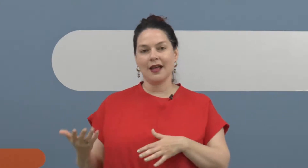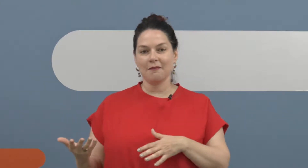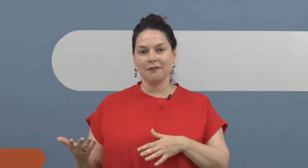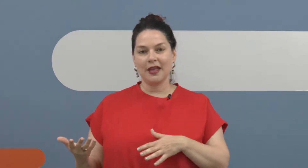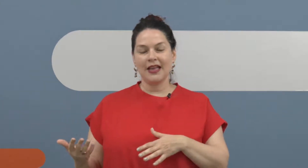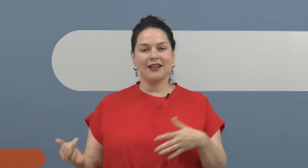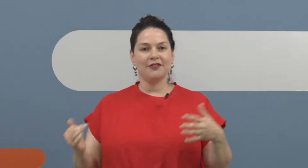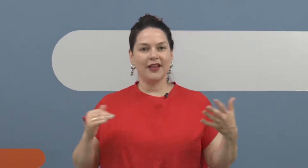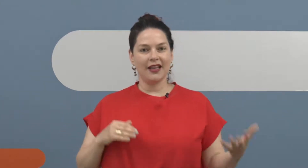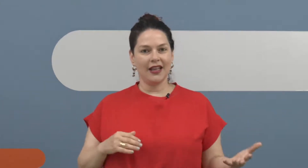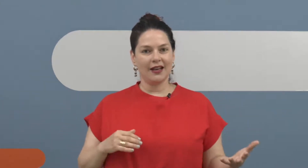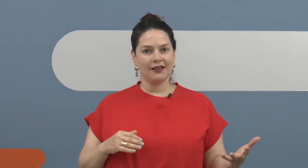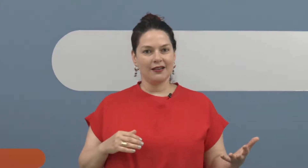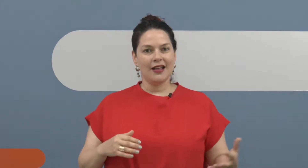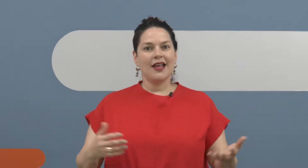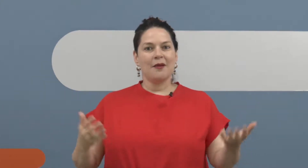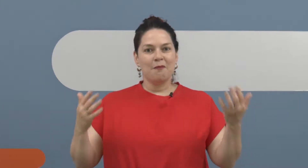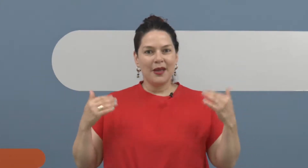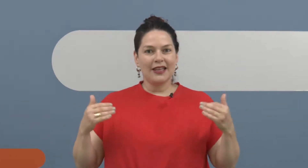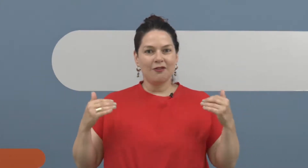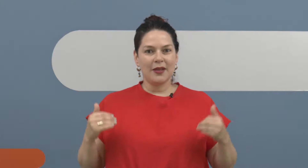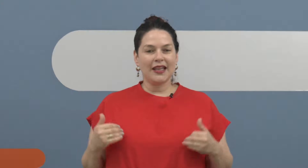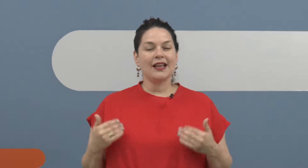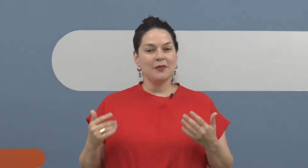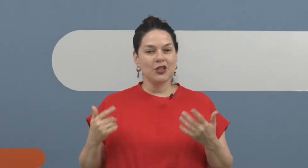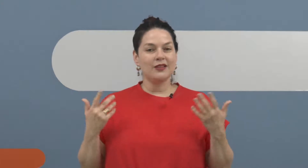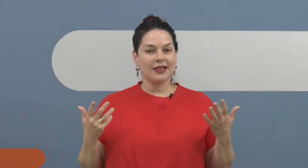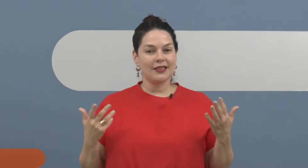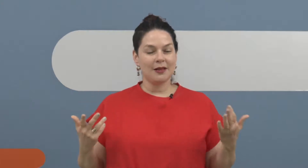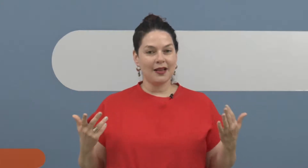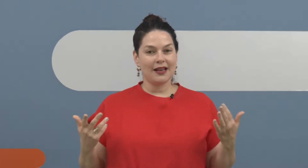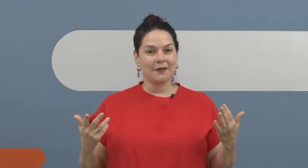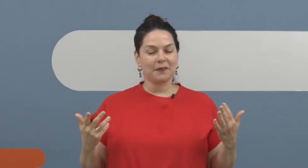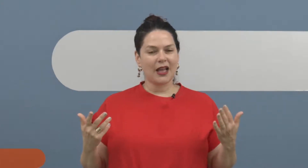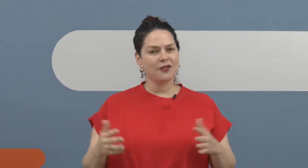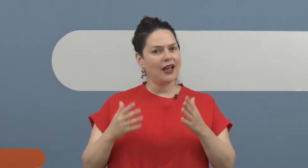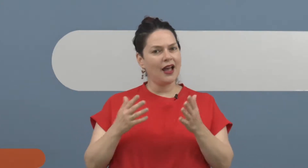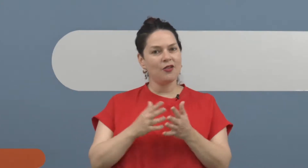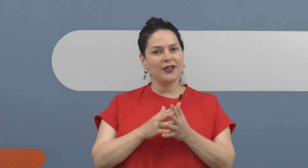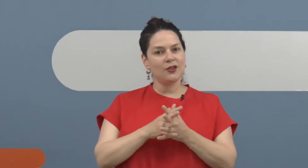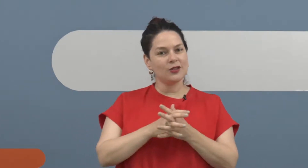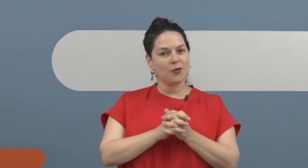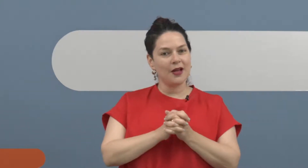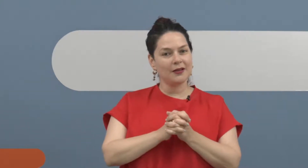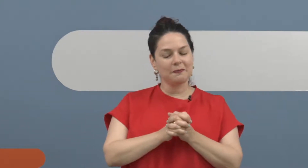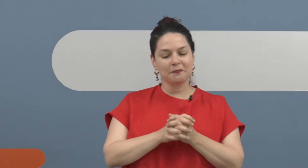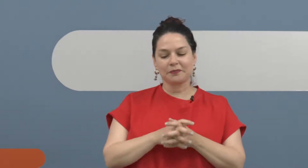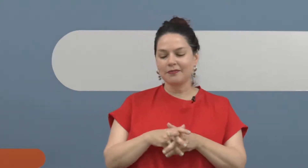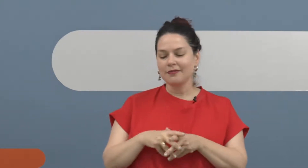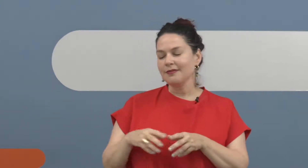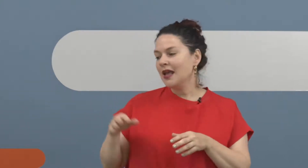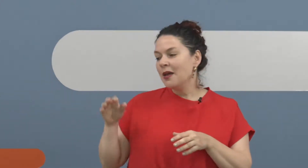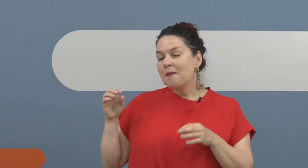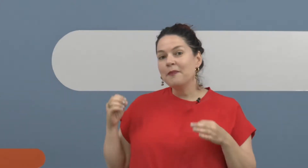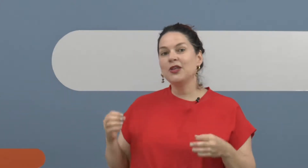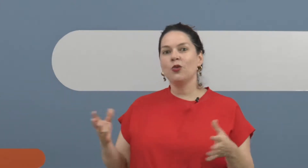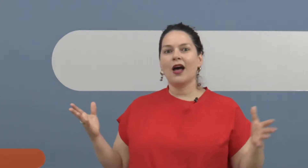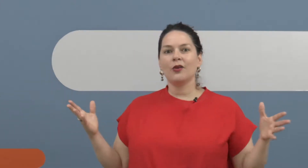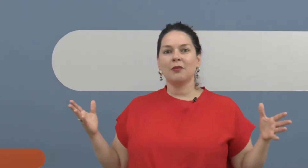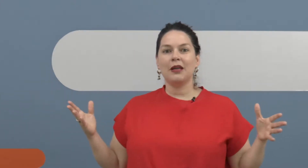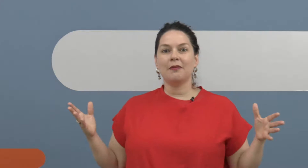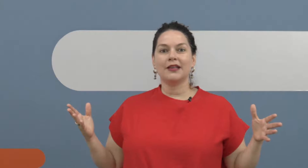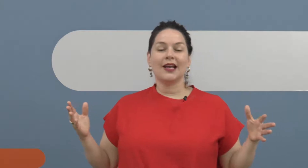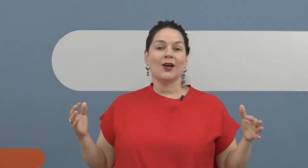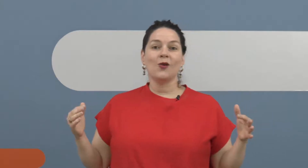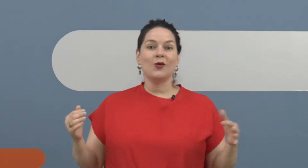כך בין אדם לבין אל. בטח ובטח למי שטס למעלה. עכשיו יכל אובידיוס לומר,